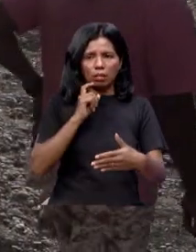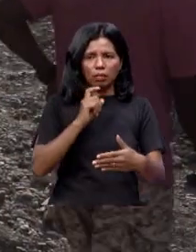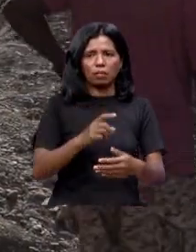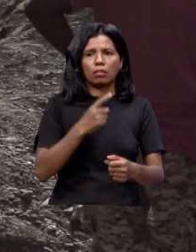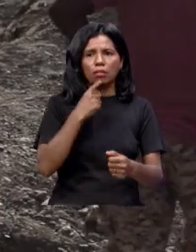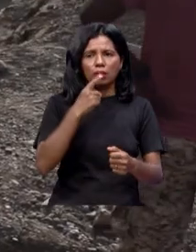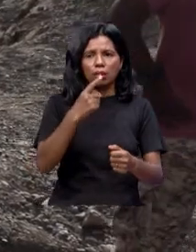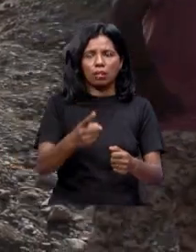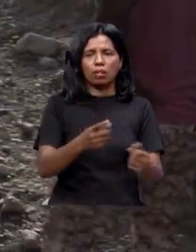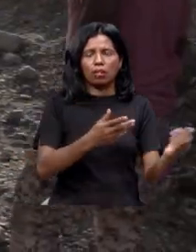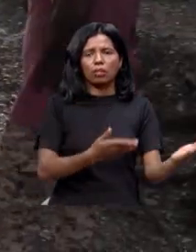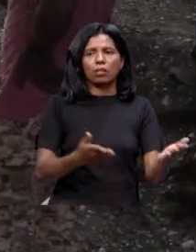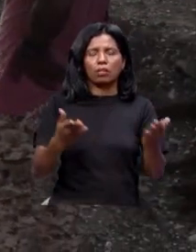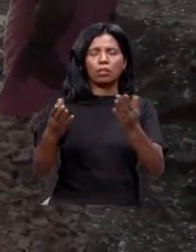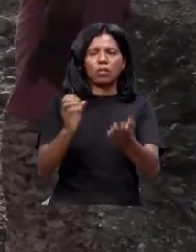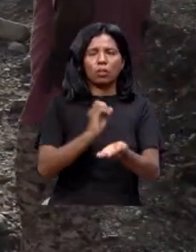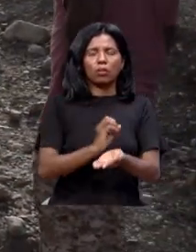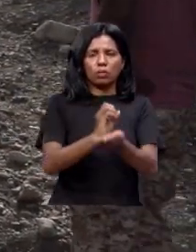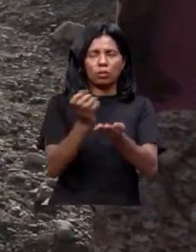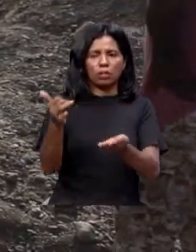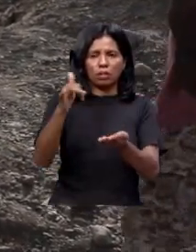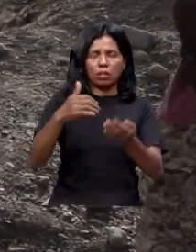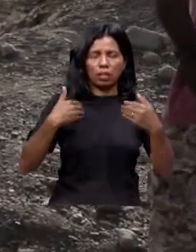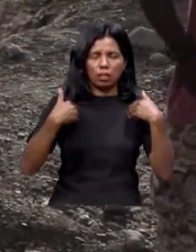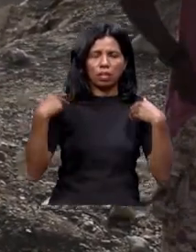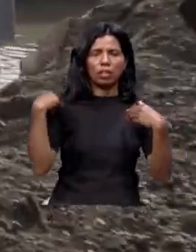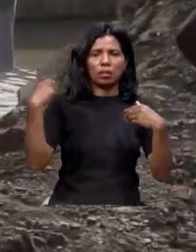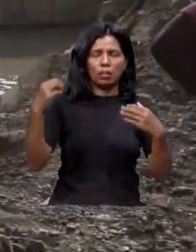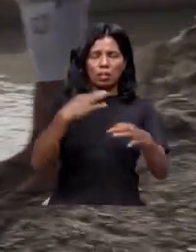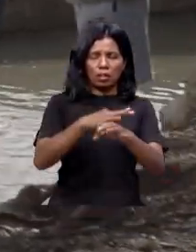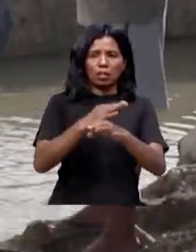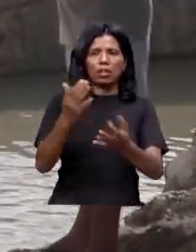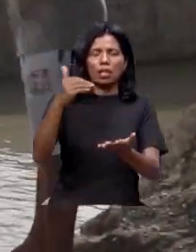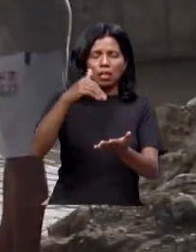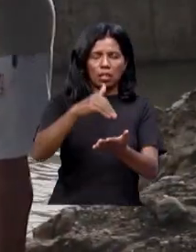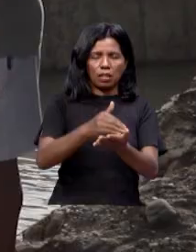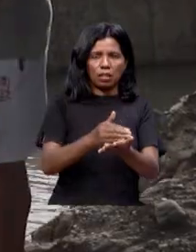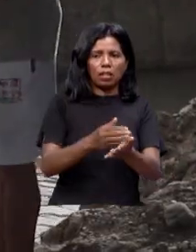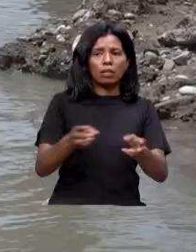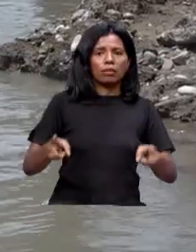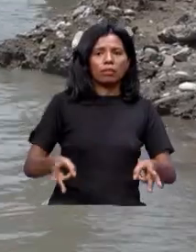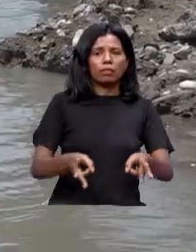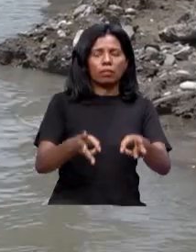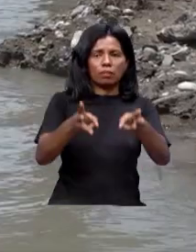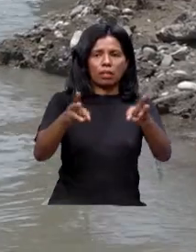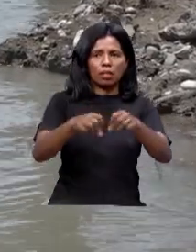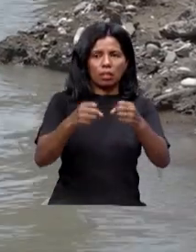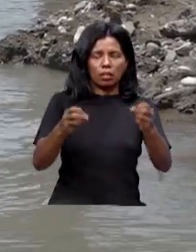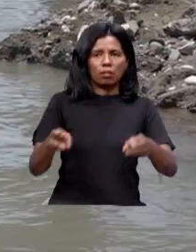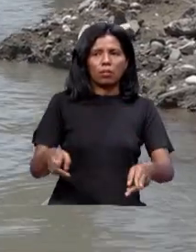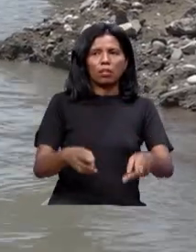Guzmán, orienta keras oe kusi wansir nebe ihak bit atu hadia hikas barazing nebe kotune, nune motala bele